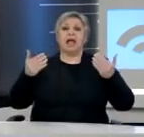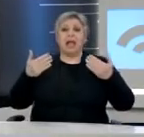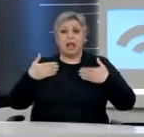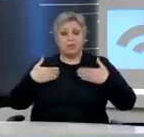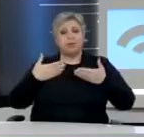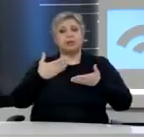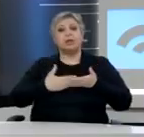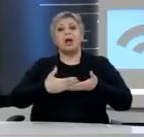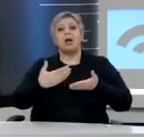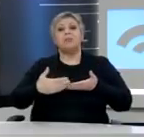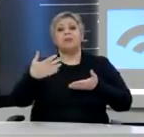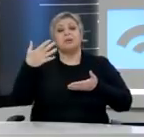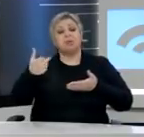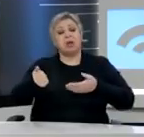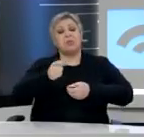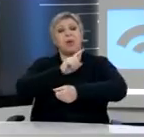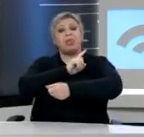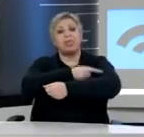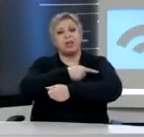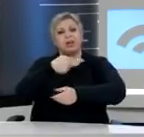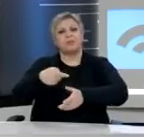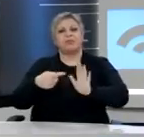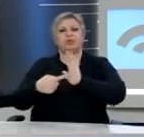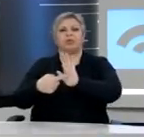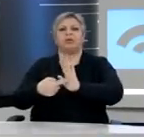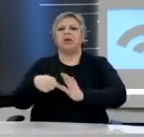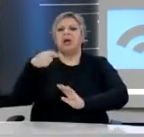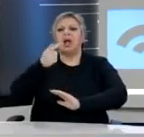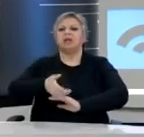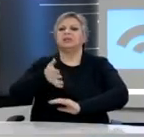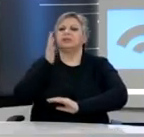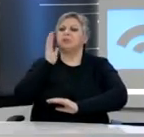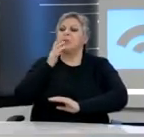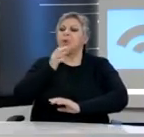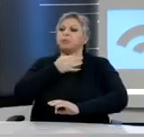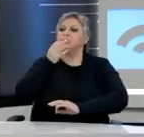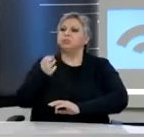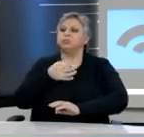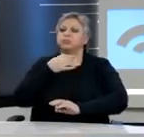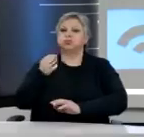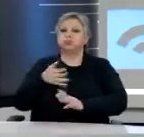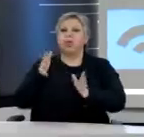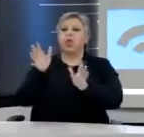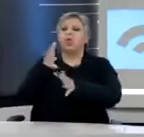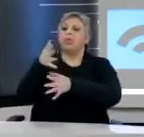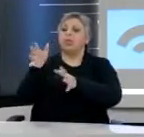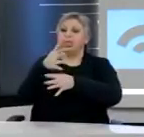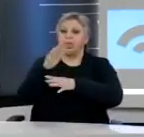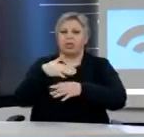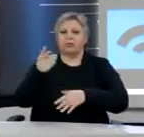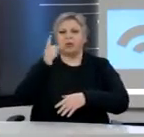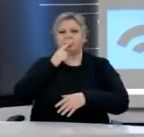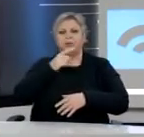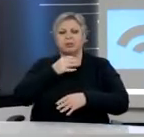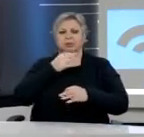μας. Εσείς έχετε τη δύναμη του λαϊκισμού, του ψεύδους. Τη δύναμη αυτή η